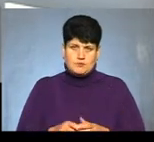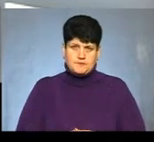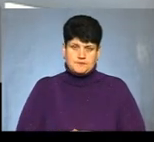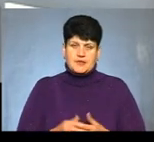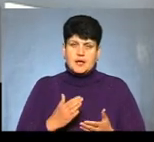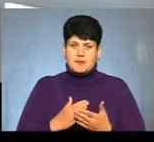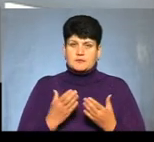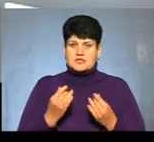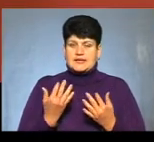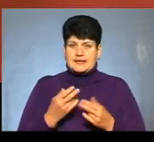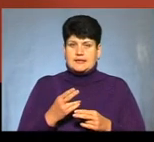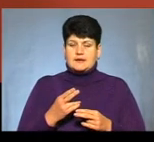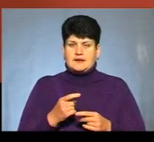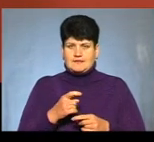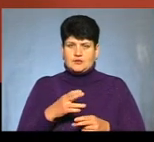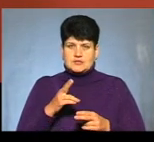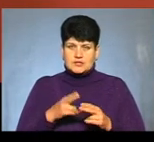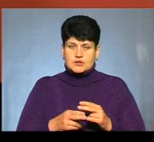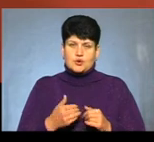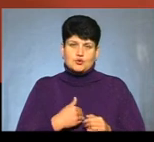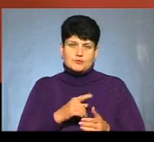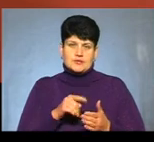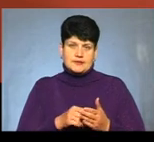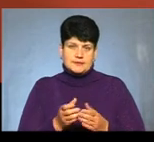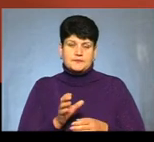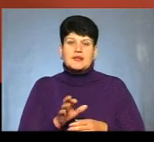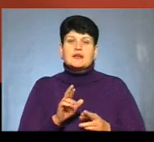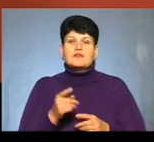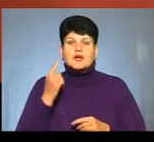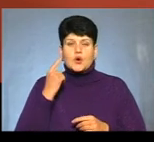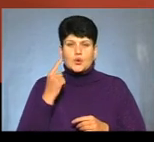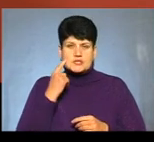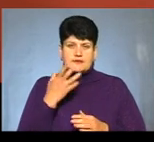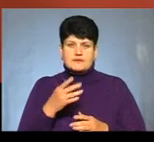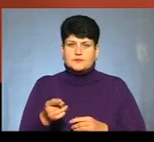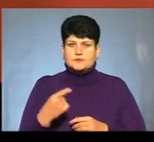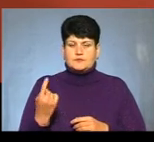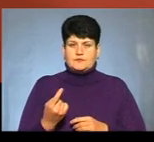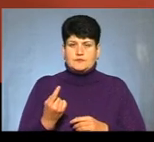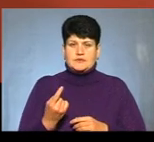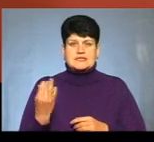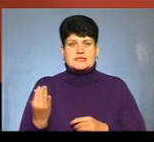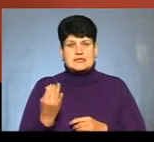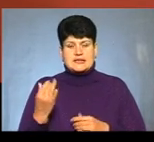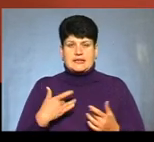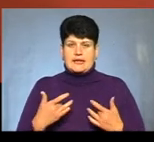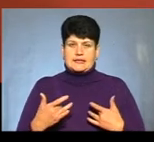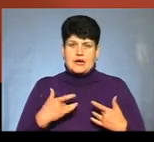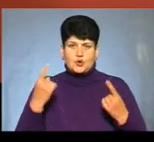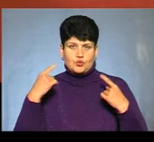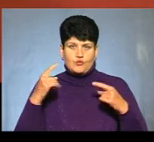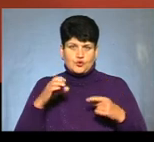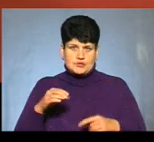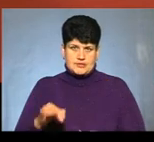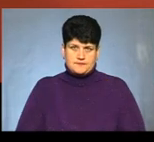творчими людьми. Маємо ще кілька хвилин до завершення ефіру. Ще таке питання хочу поставити. Як ви оцінюєте на Тернопільщині